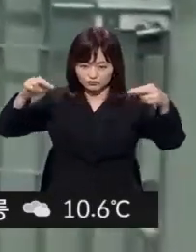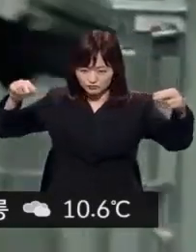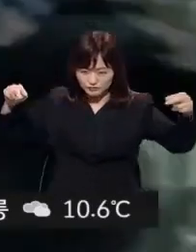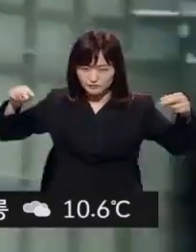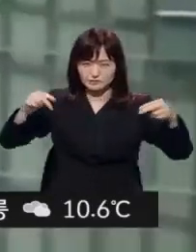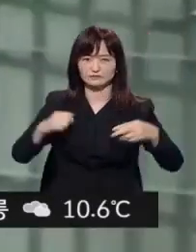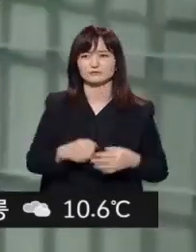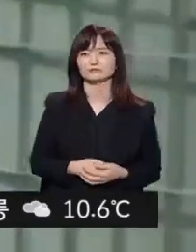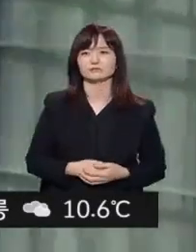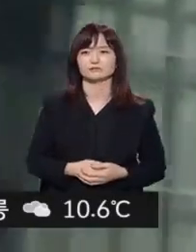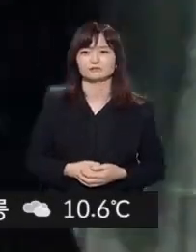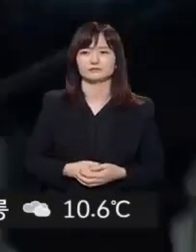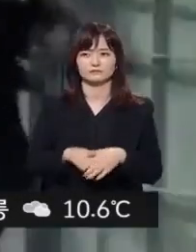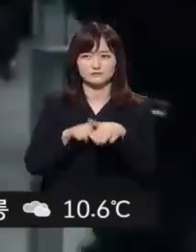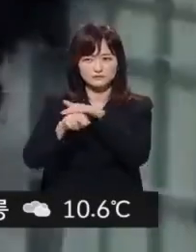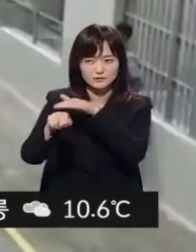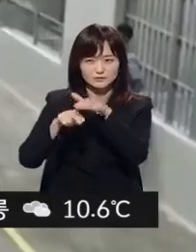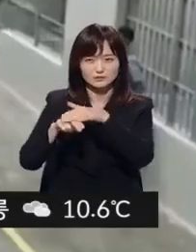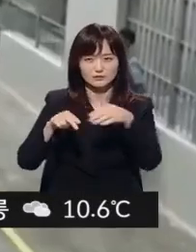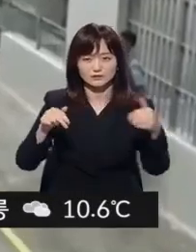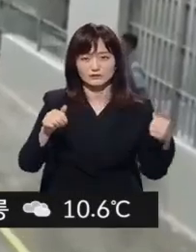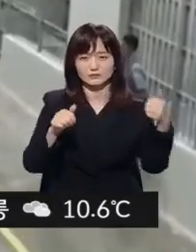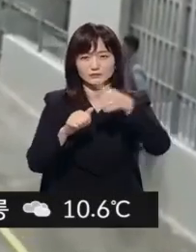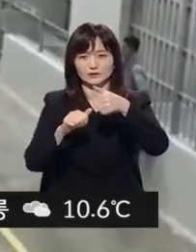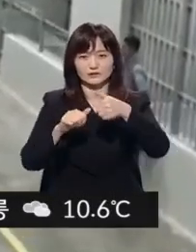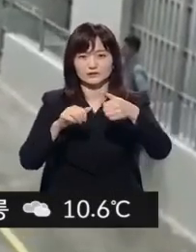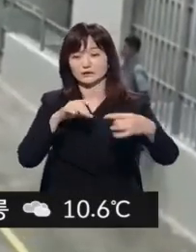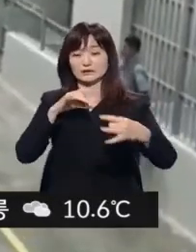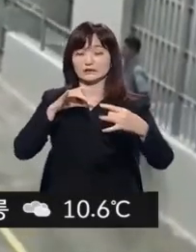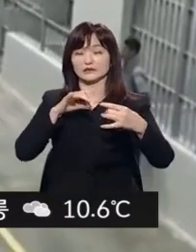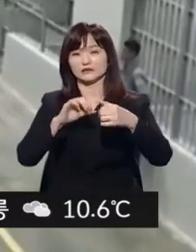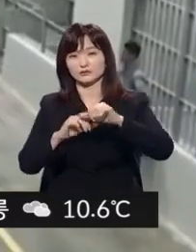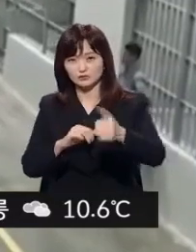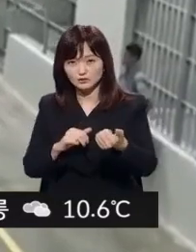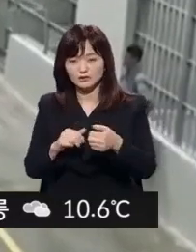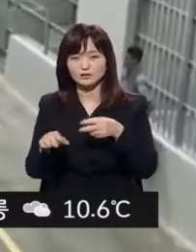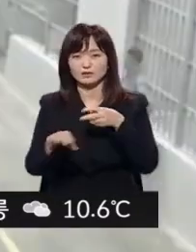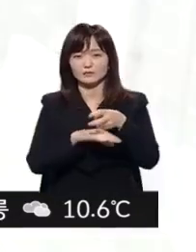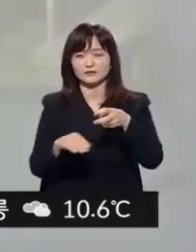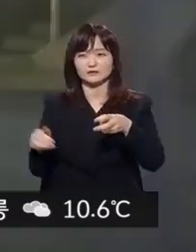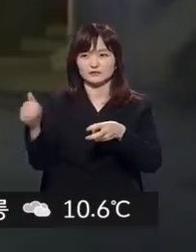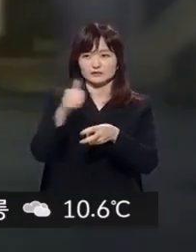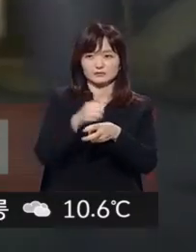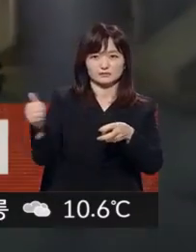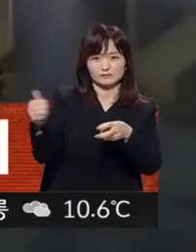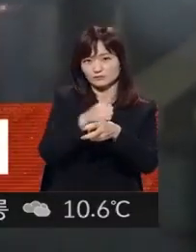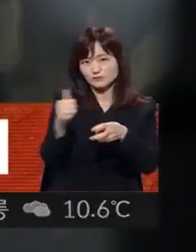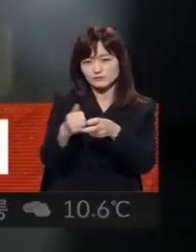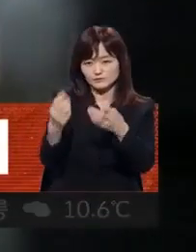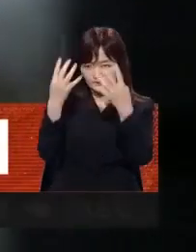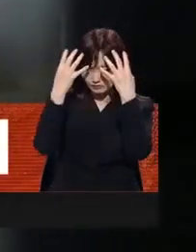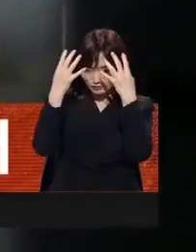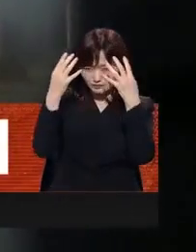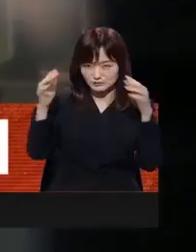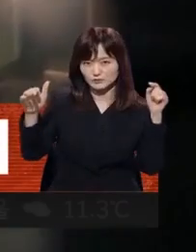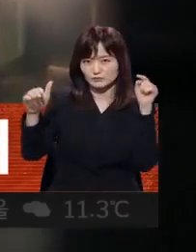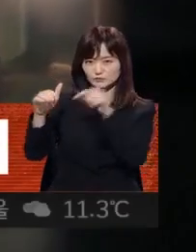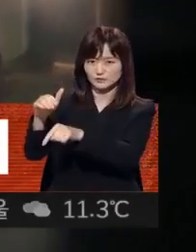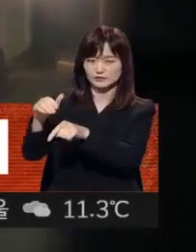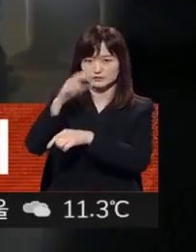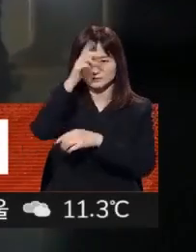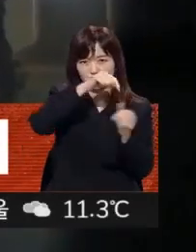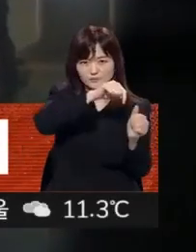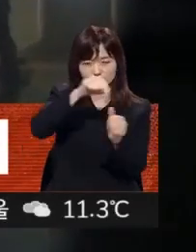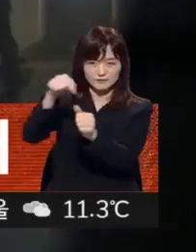합니다. 야, 저기 도망가려면 막 죽어요. 버스에서 내린 죄수들 재빨리 뛰어 그러니까. 교도소 안으로 이동을 합니다. 경찰의